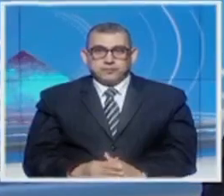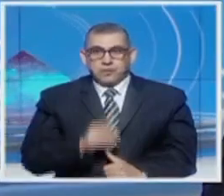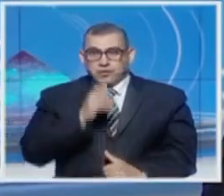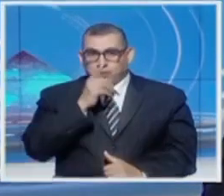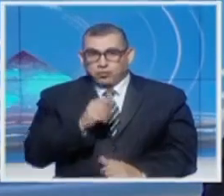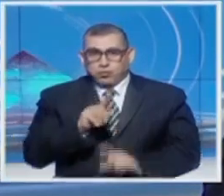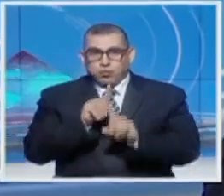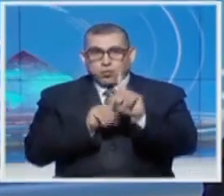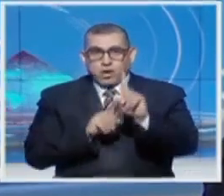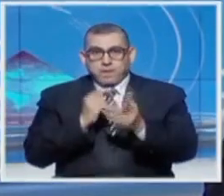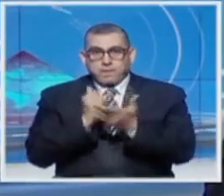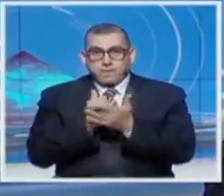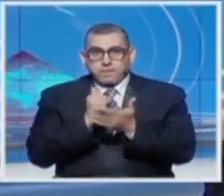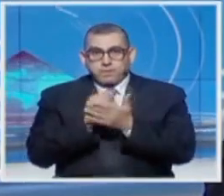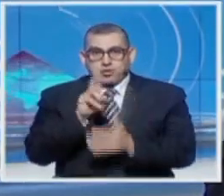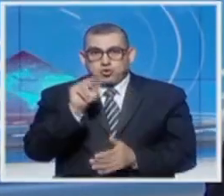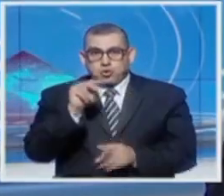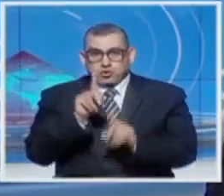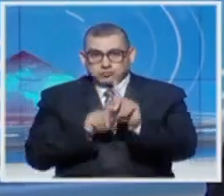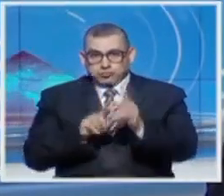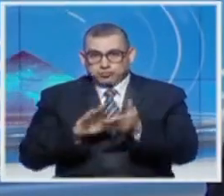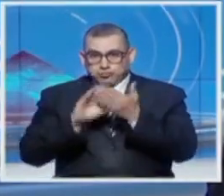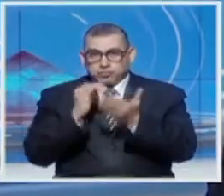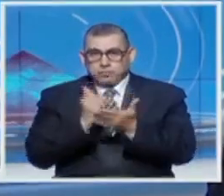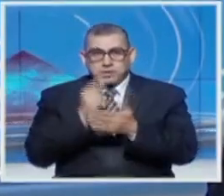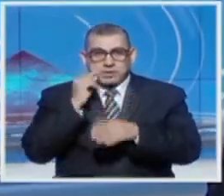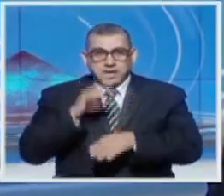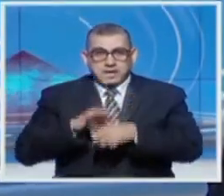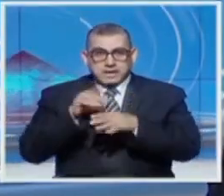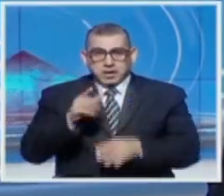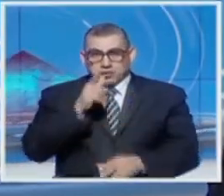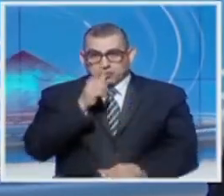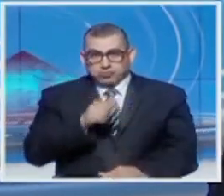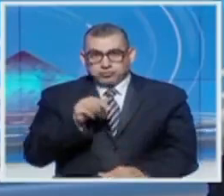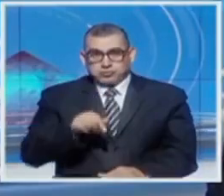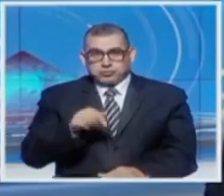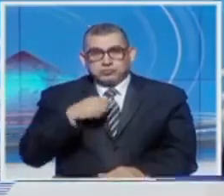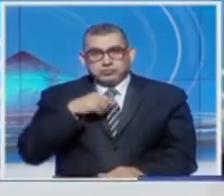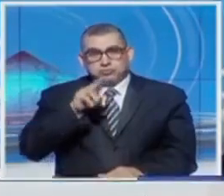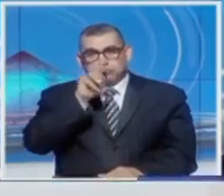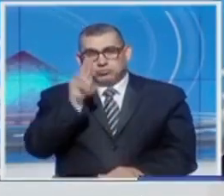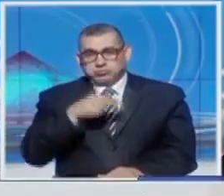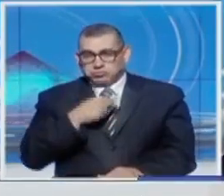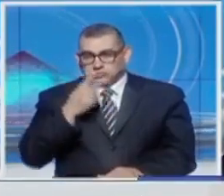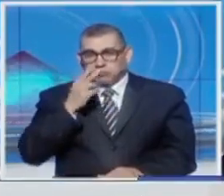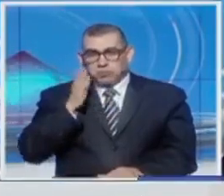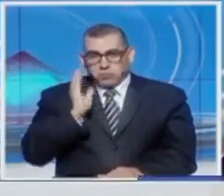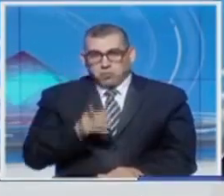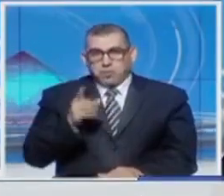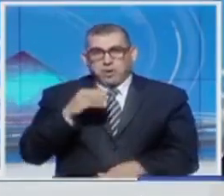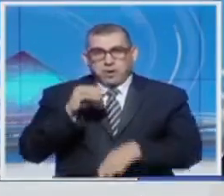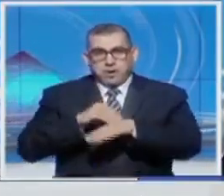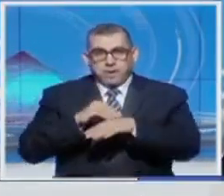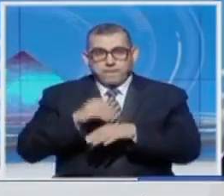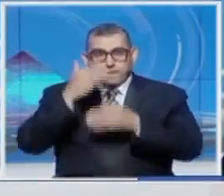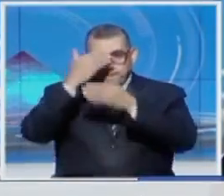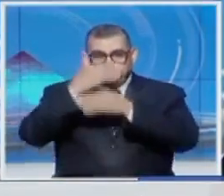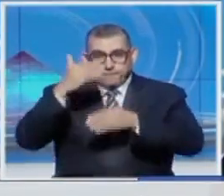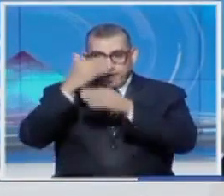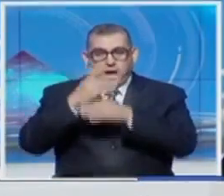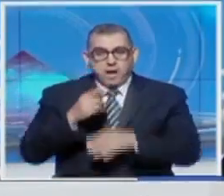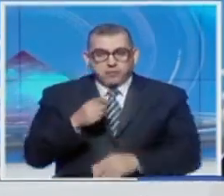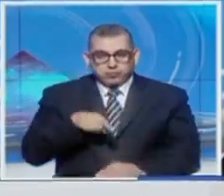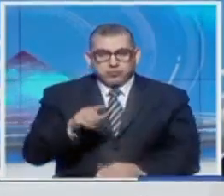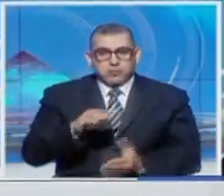قال وكيل الأمين العام للأمم المتحدة لشؤون الإنسانية مارتن جريفيث إنه يتوقع أن يطلب المغرب